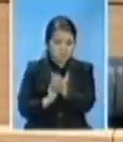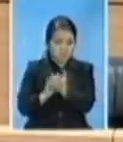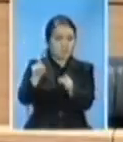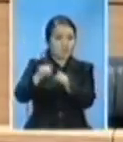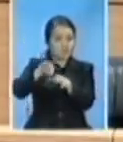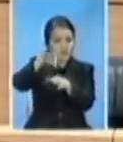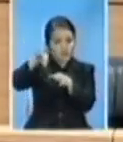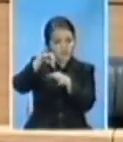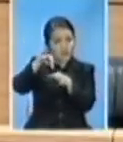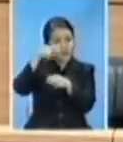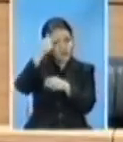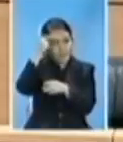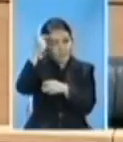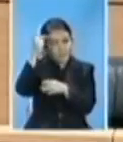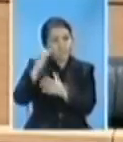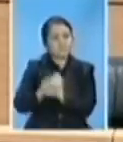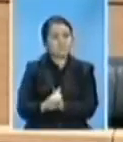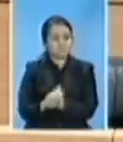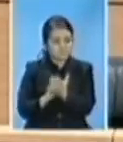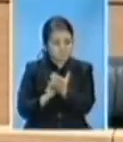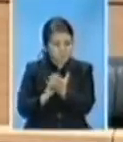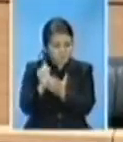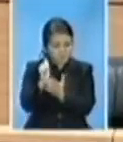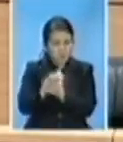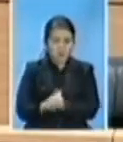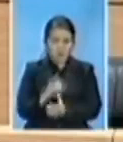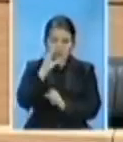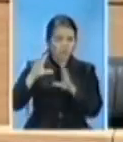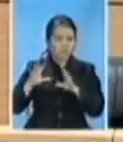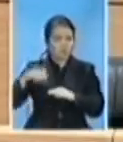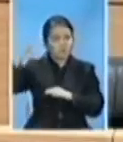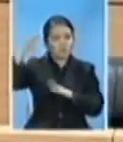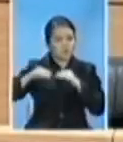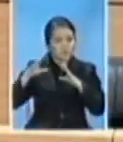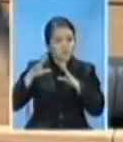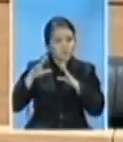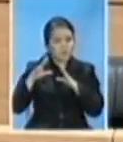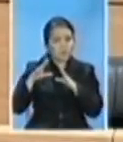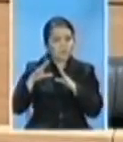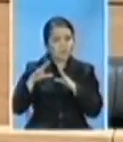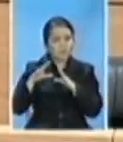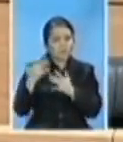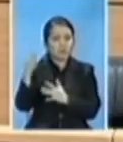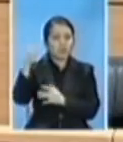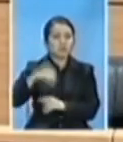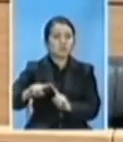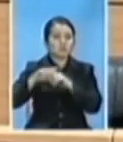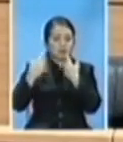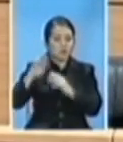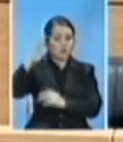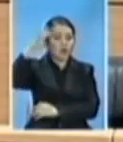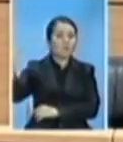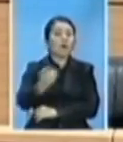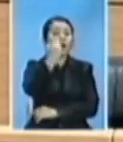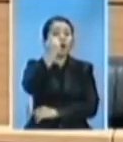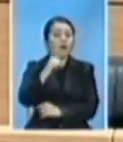ำนี่ท่านจะปฏิเสธว่าเขาไม่ได้เกี่ยวข้องก็ไม่เป็นไรครับแต่หลังจากการยึดอำนาจท่าน